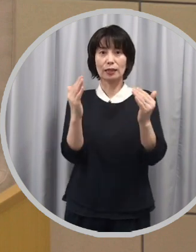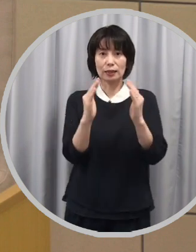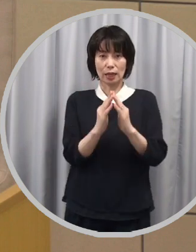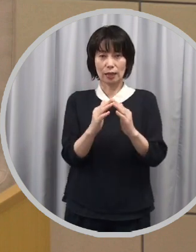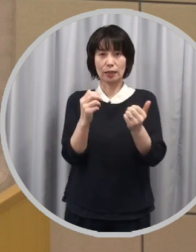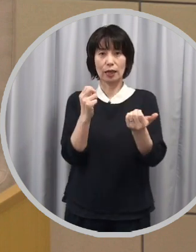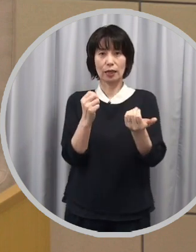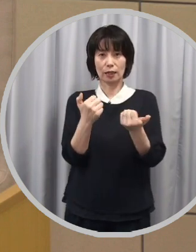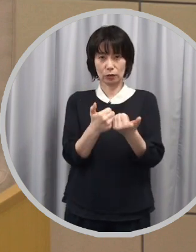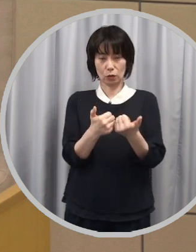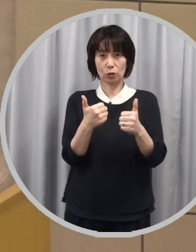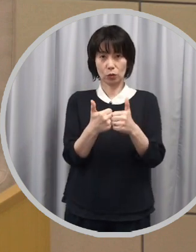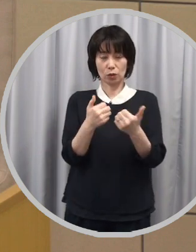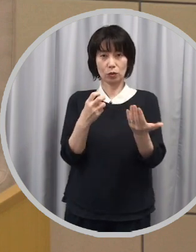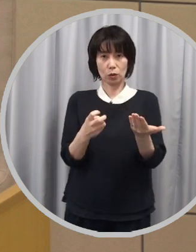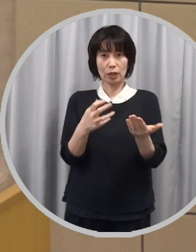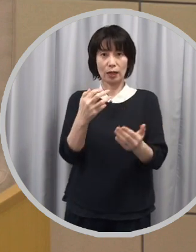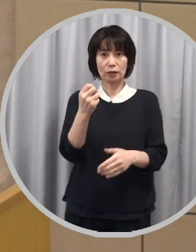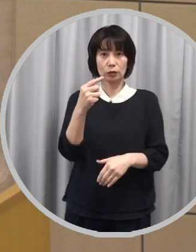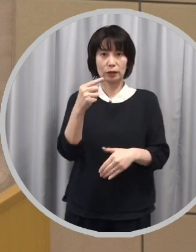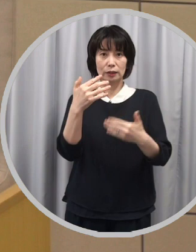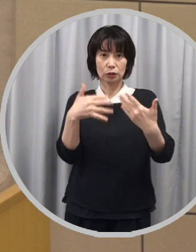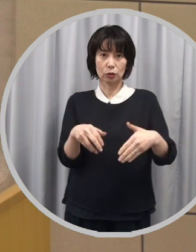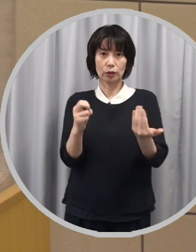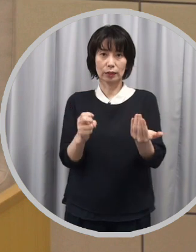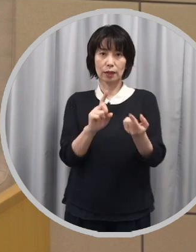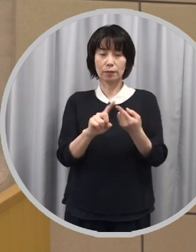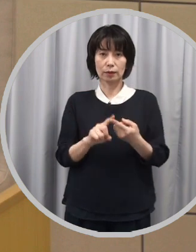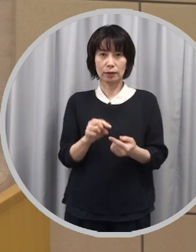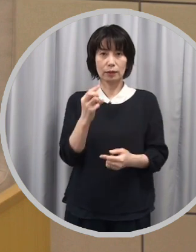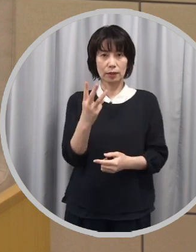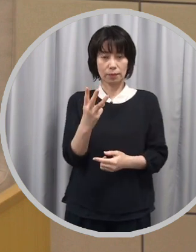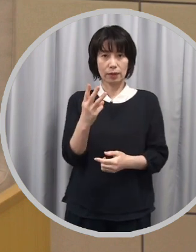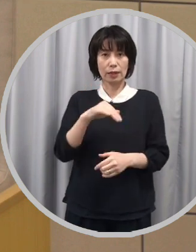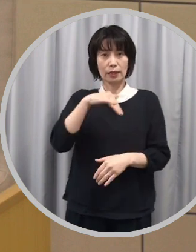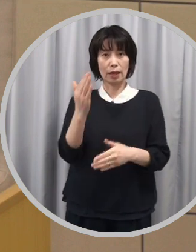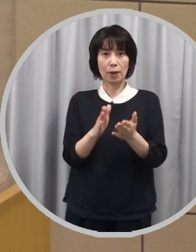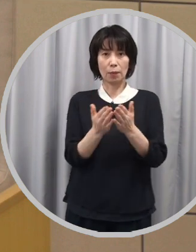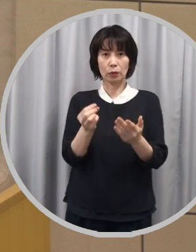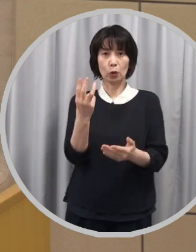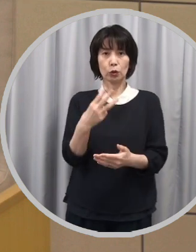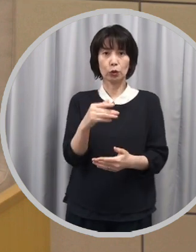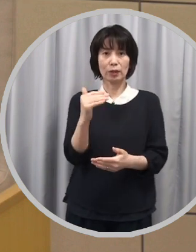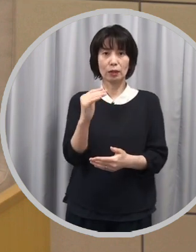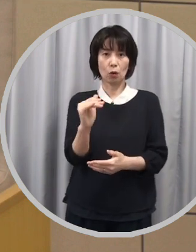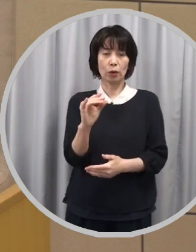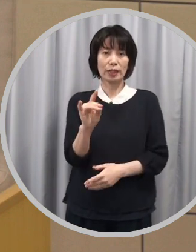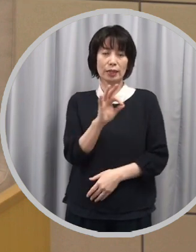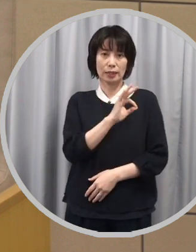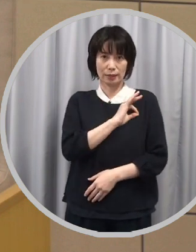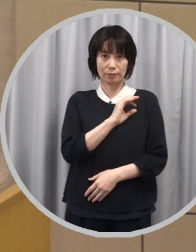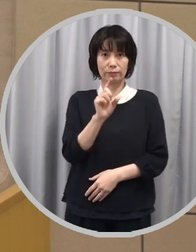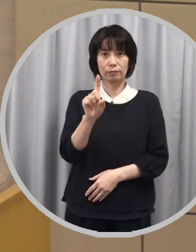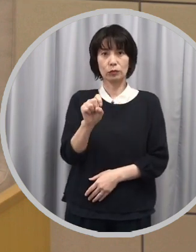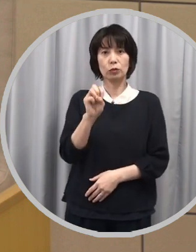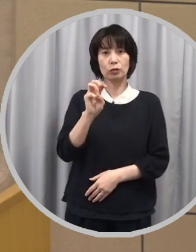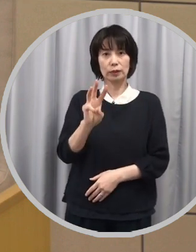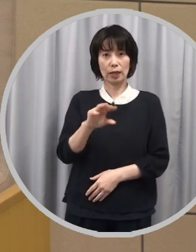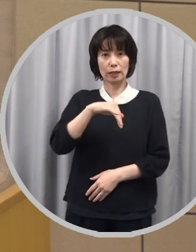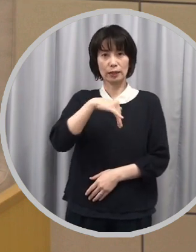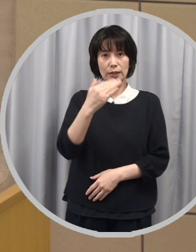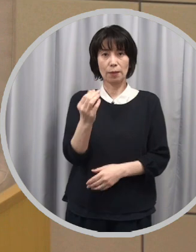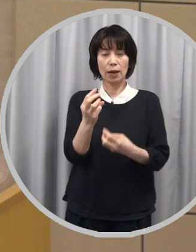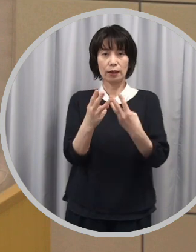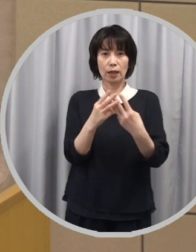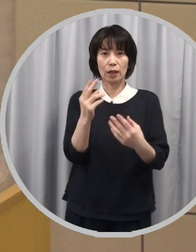会議規則第81条の規定により、3番山本由美子議員、13番山